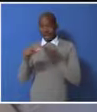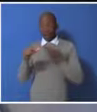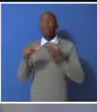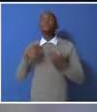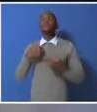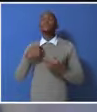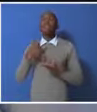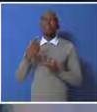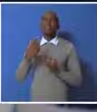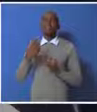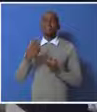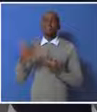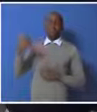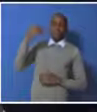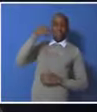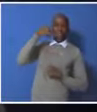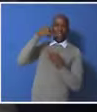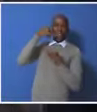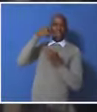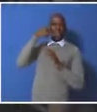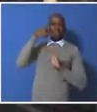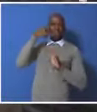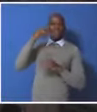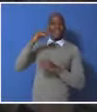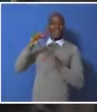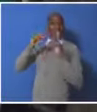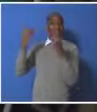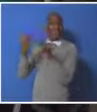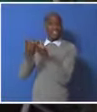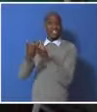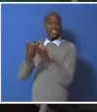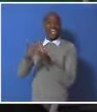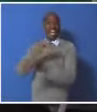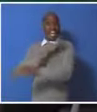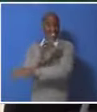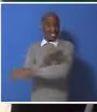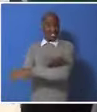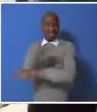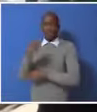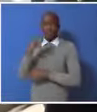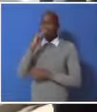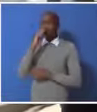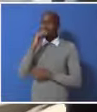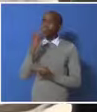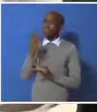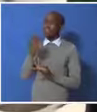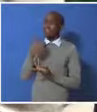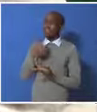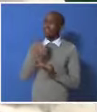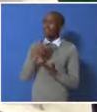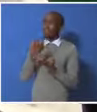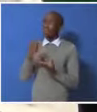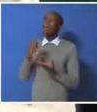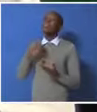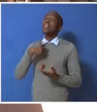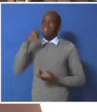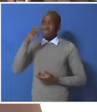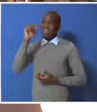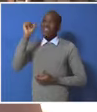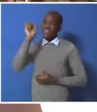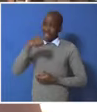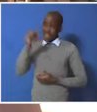2020 ke be ke ba nteletsa ba Department of Energy ba ntha ba mpotsa gore a o santse o na le kgatlhego ya go ka